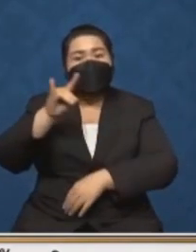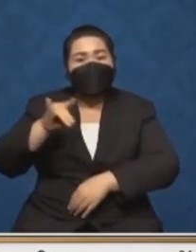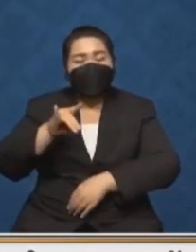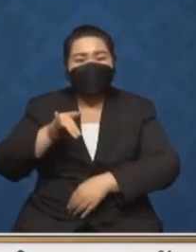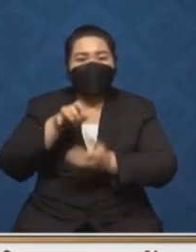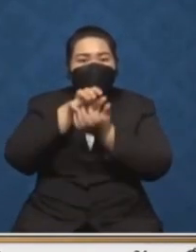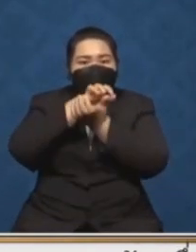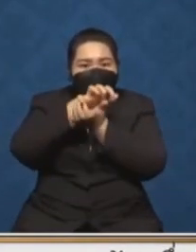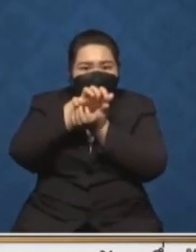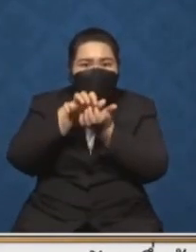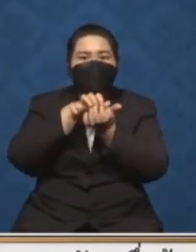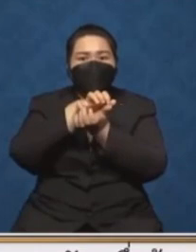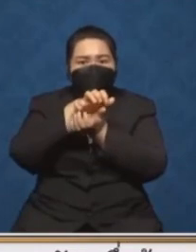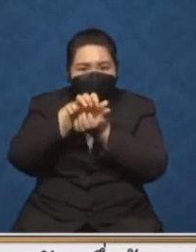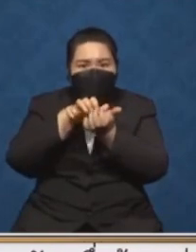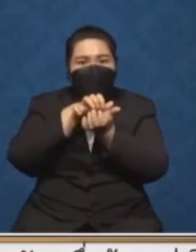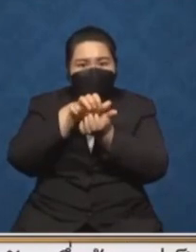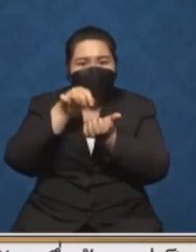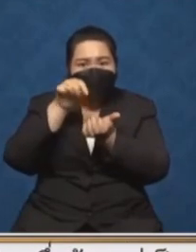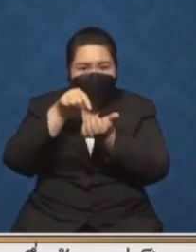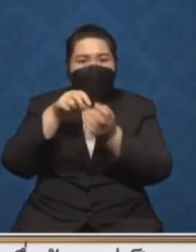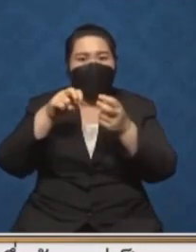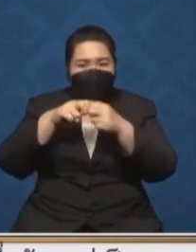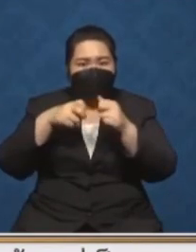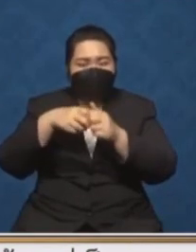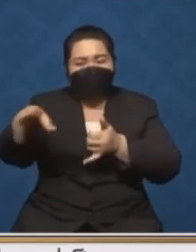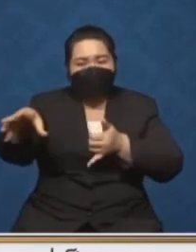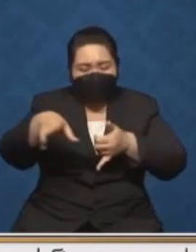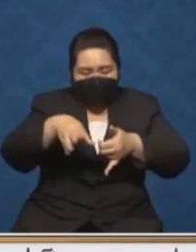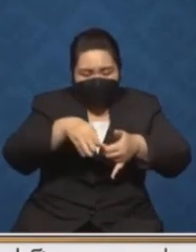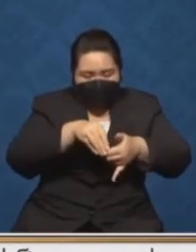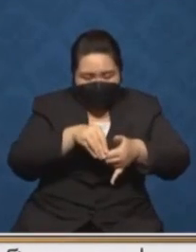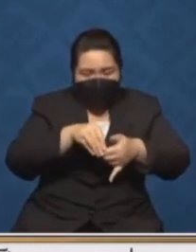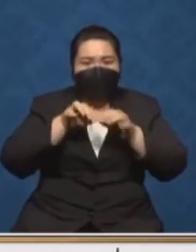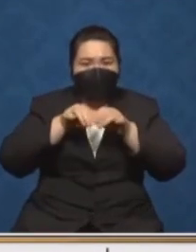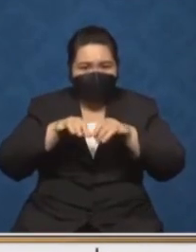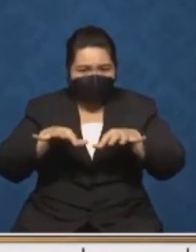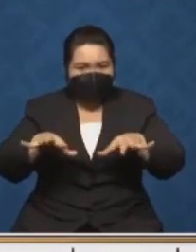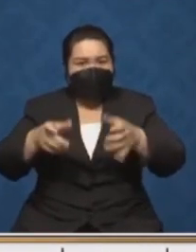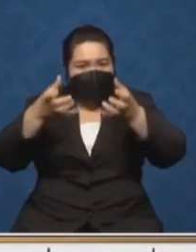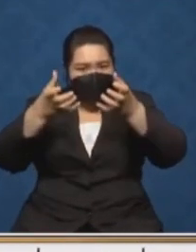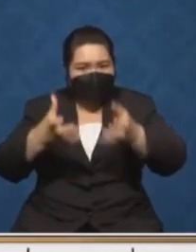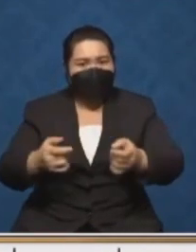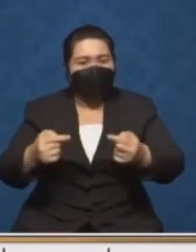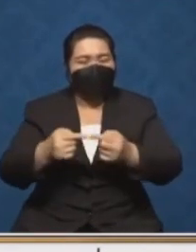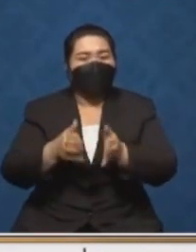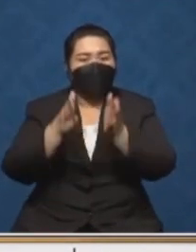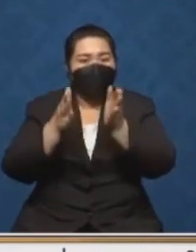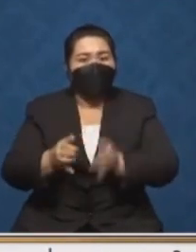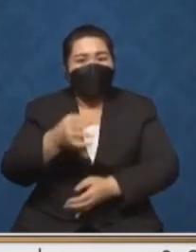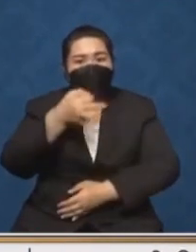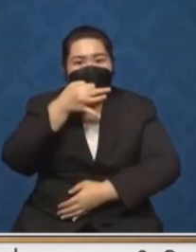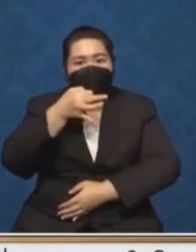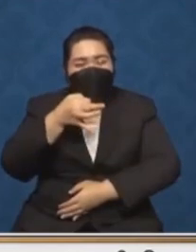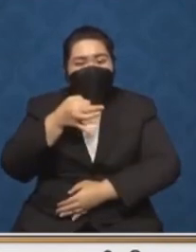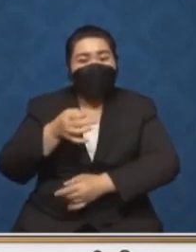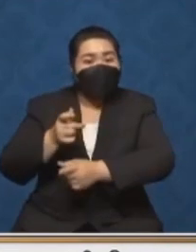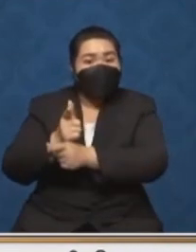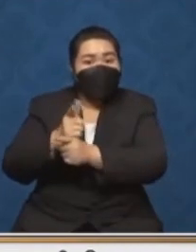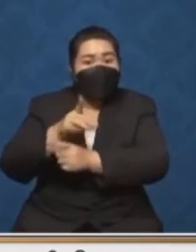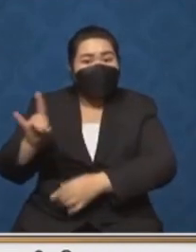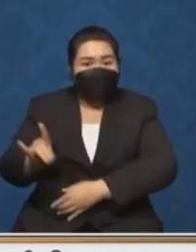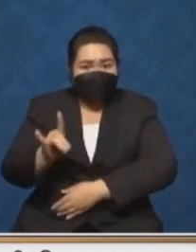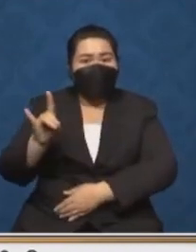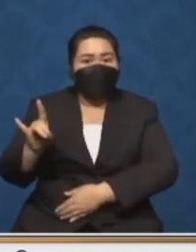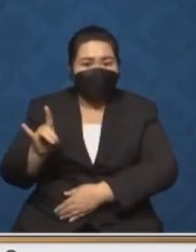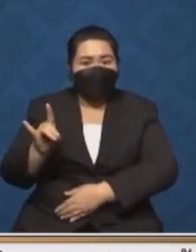เอื่องเกิดขึ้นในประเทศไย เป็นวิกริตหนักของเกษตรกร ตอนนี้ท่ประทานคร